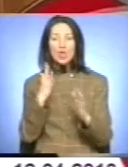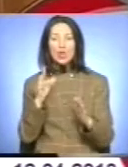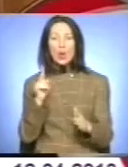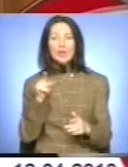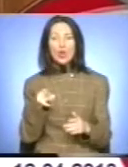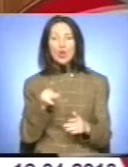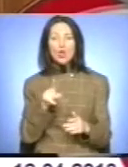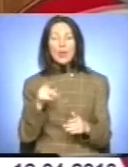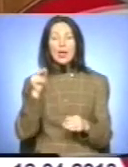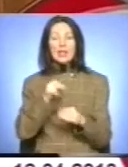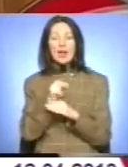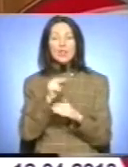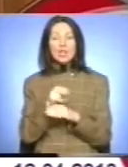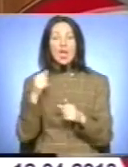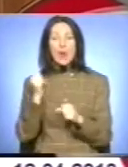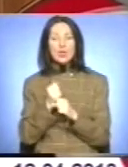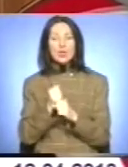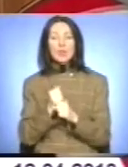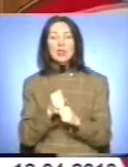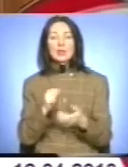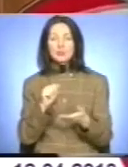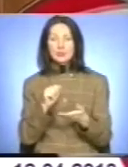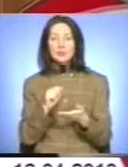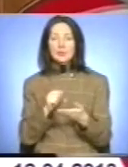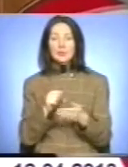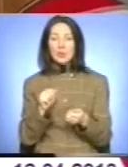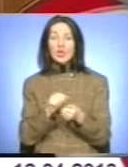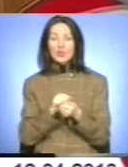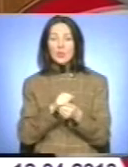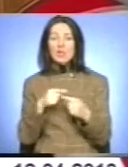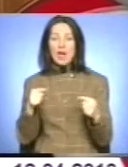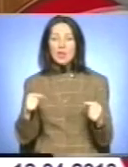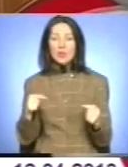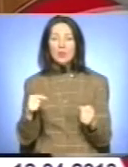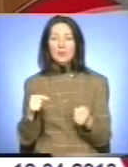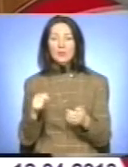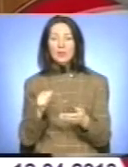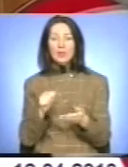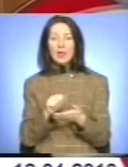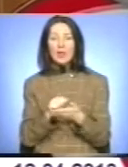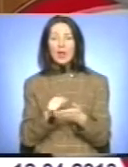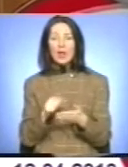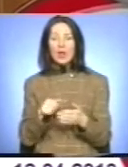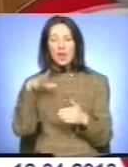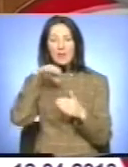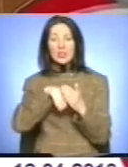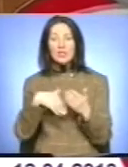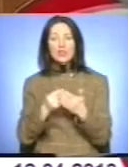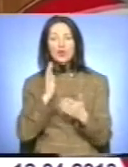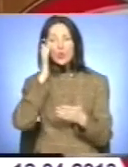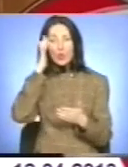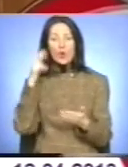щоб навчити працювати з матеріалами. Ну, втілити свою мрію у вигляді літака – це, ну,